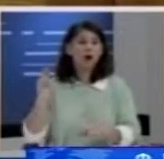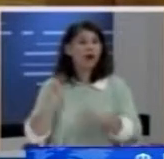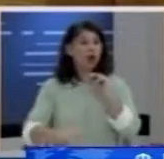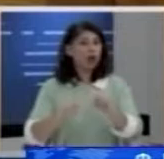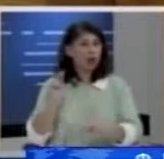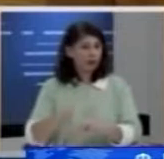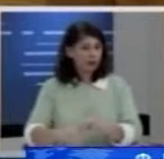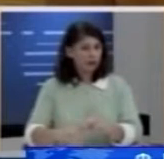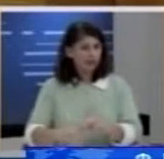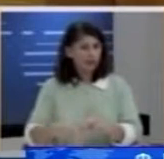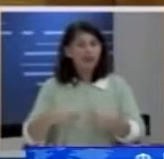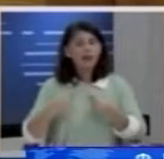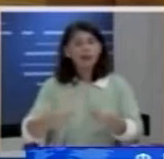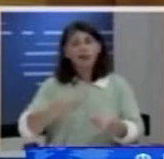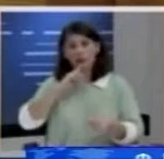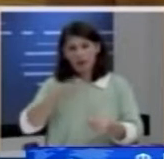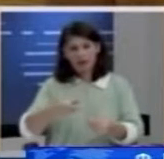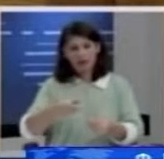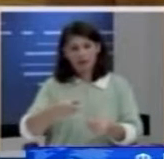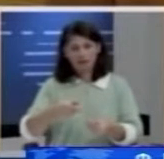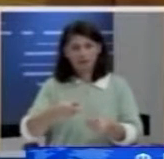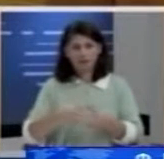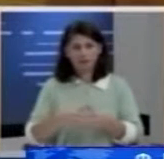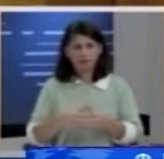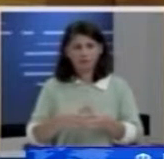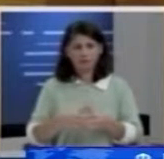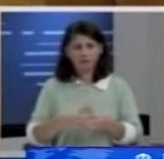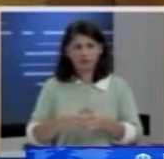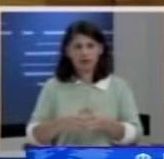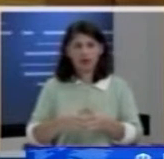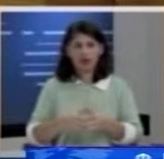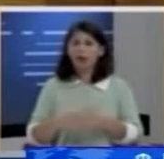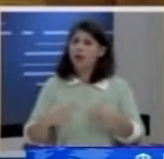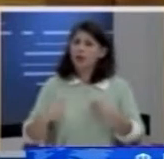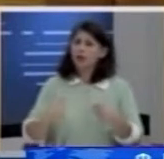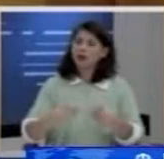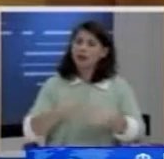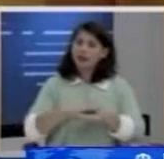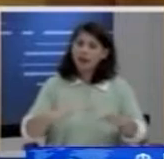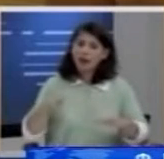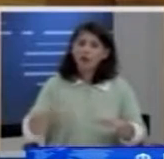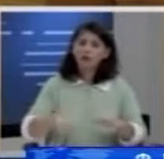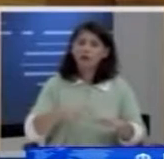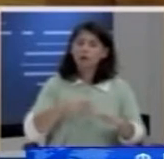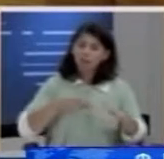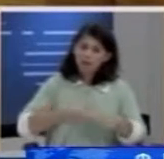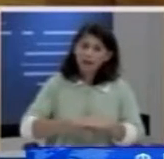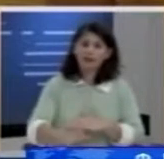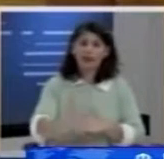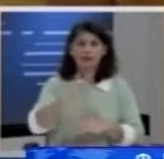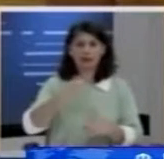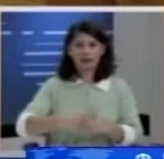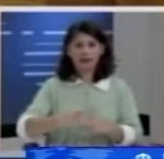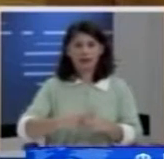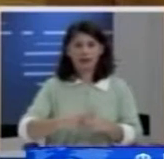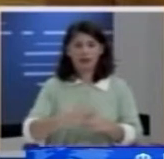εκλογές δίνουν απάντηση, δίνουν ένα τέλος σε αυτό που ζούμε στον τόπο,